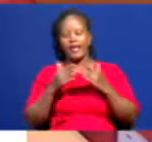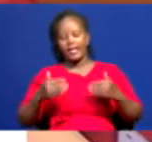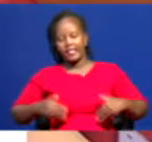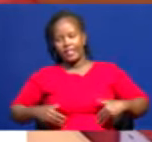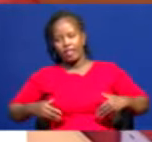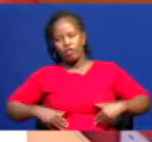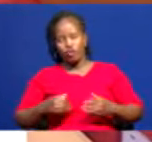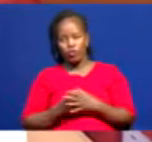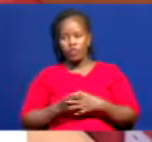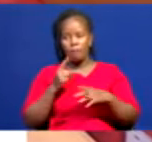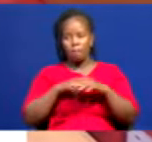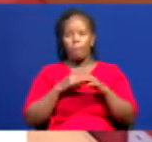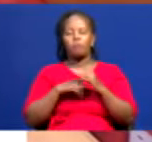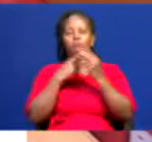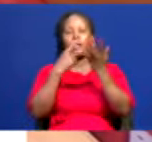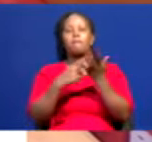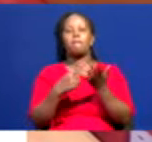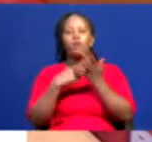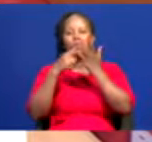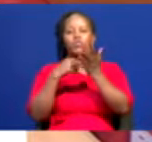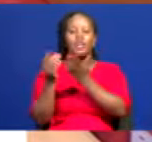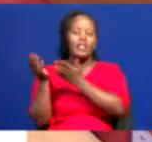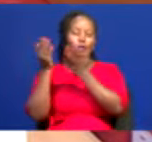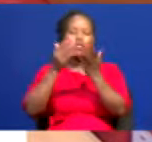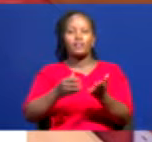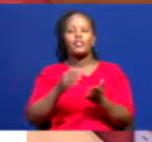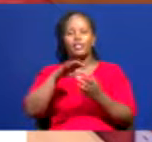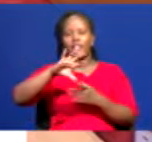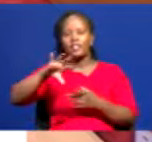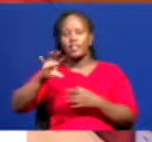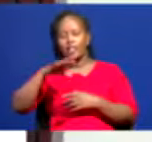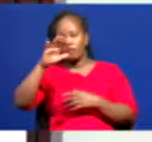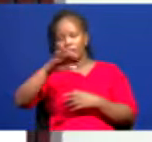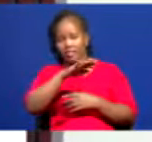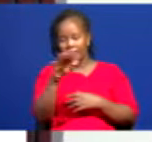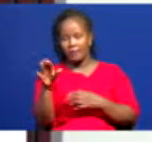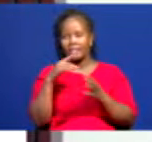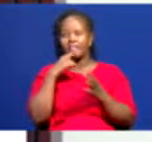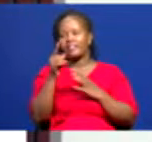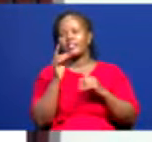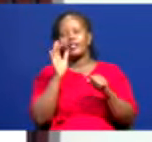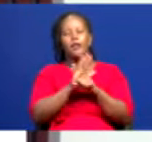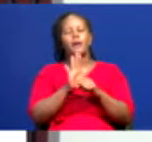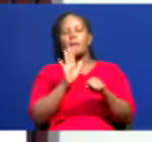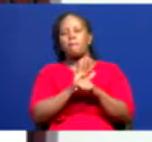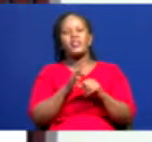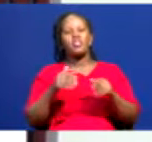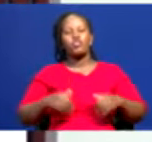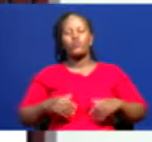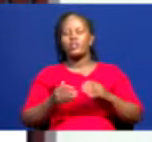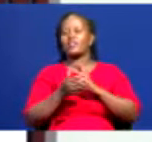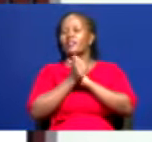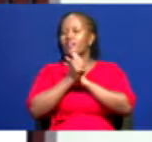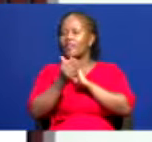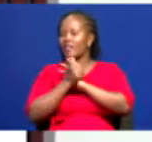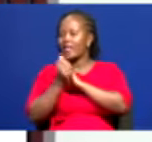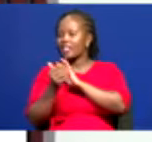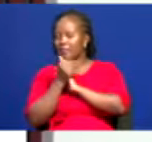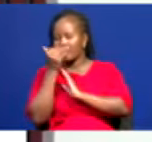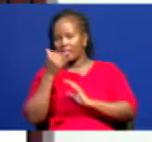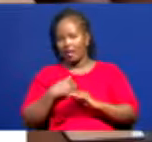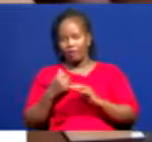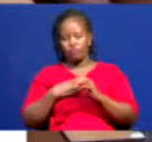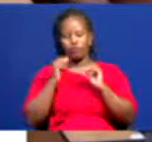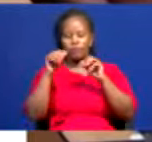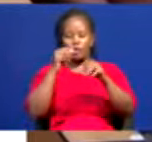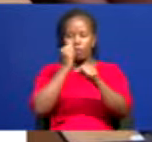Akiongea alipowasilisha hoja hiyo, Gore alisema vijana ambao wana maarifa kutoka vyuo vya kiufundi watapata fursa ya kufanya